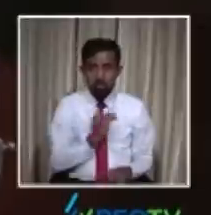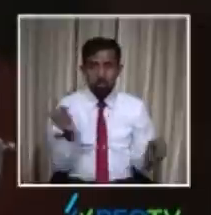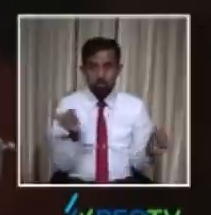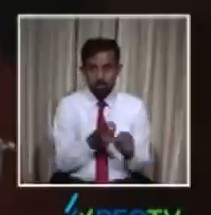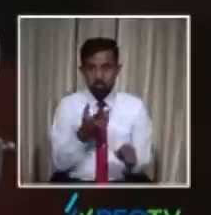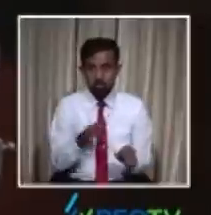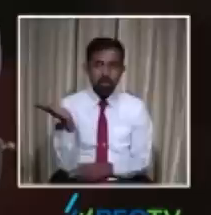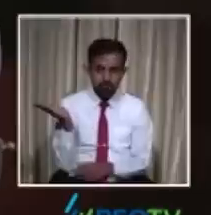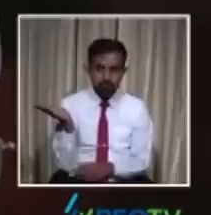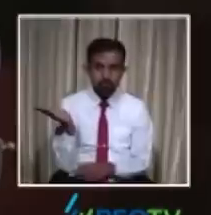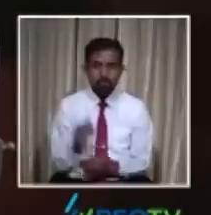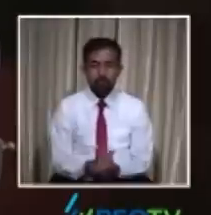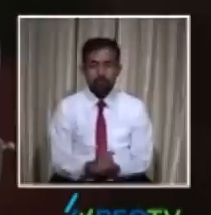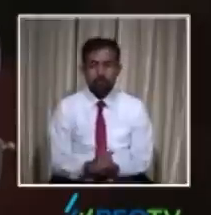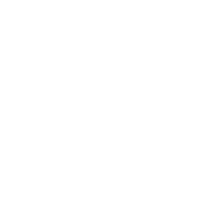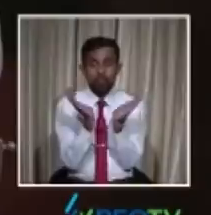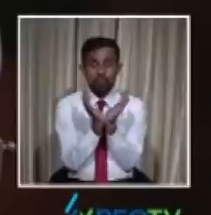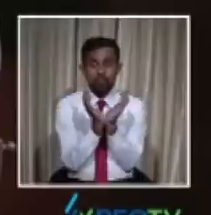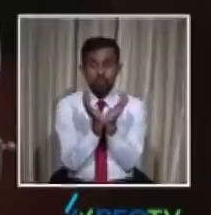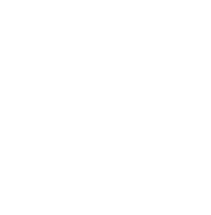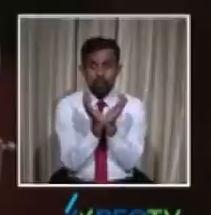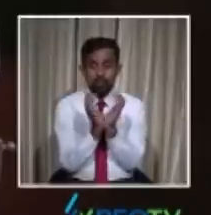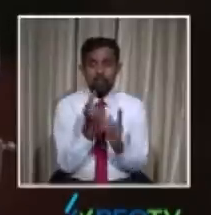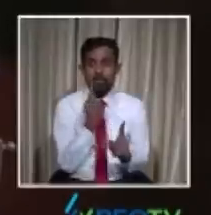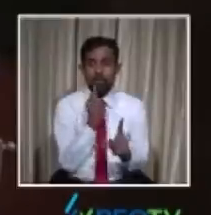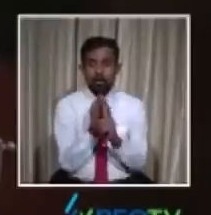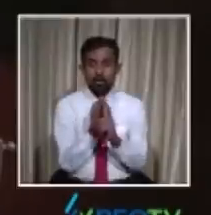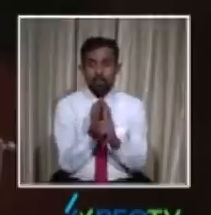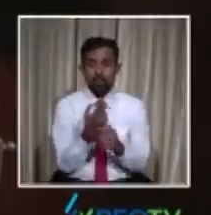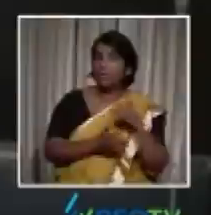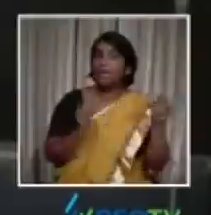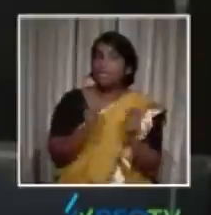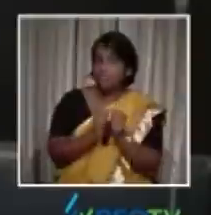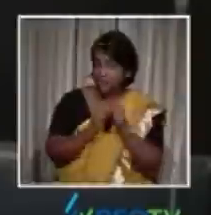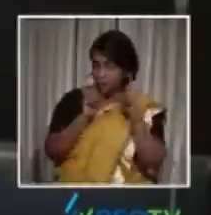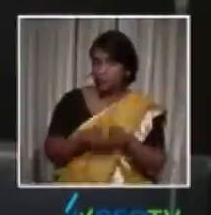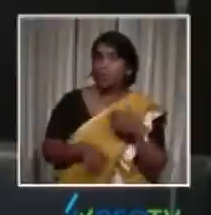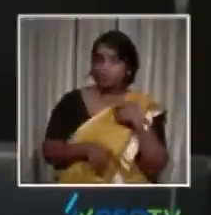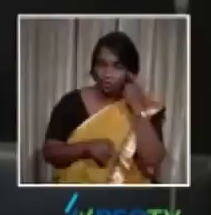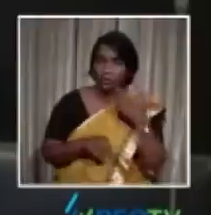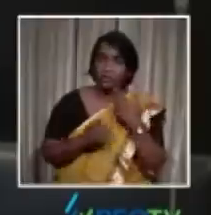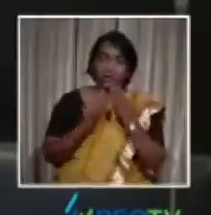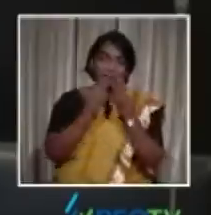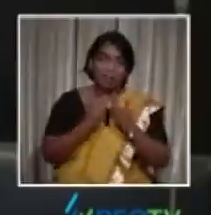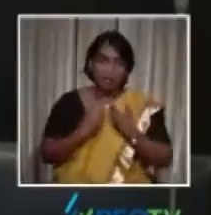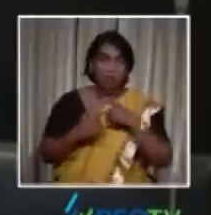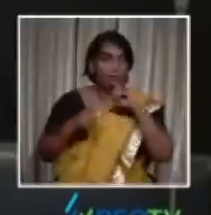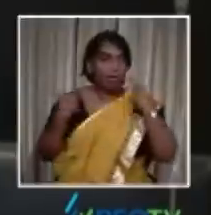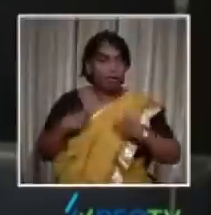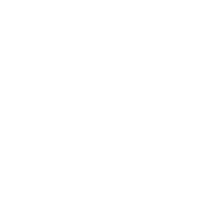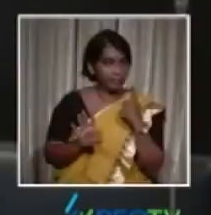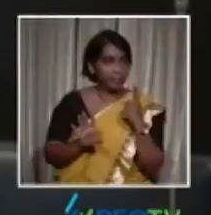ජනතාවද මර්ධනය කරන්න යනවා. අපි දන්නවා අපිට බණ කියන මේ නීතිතික සංගමේ